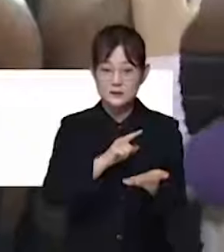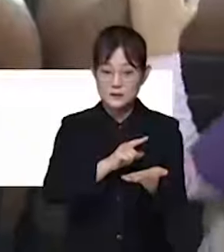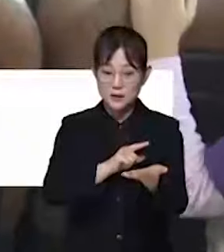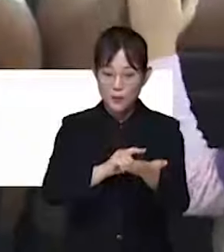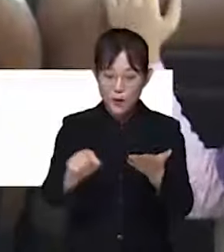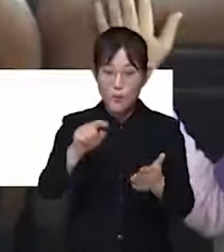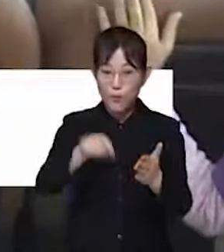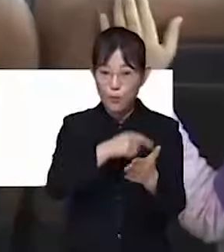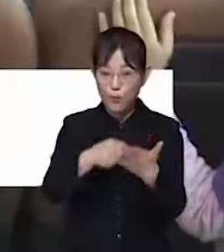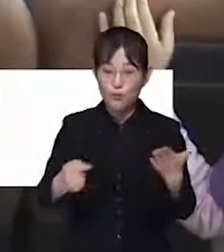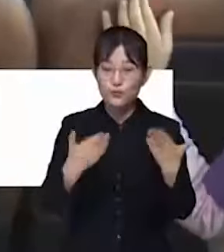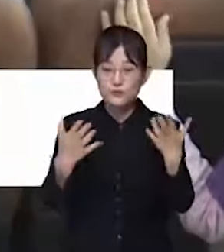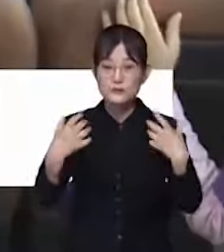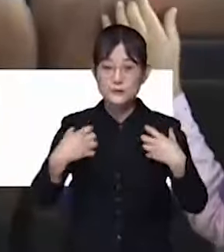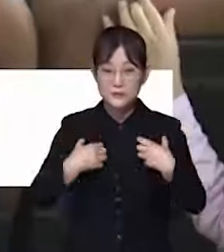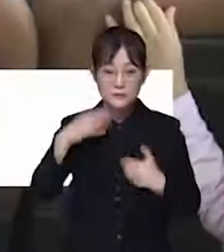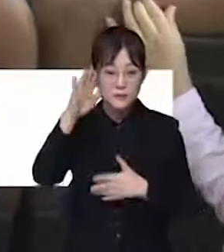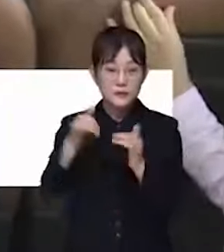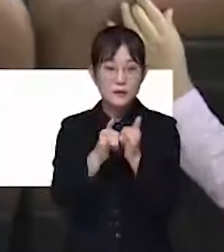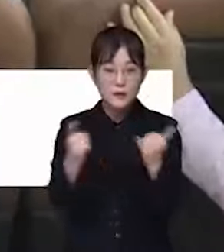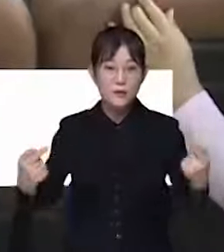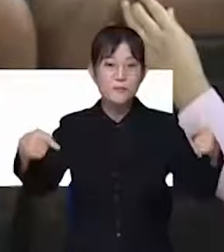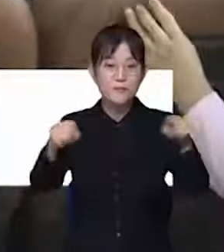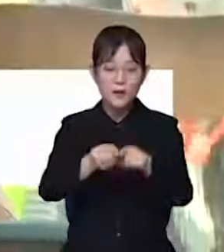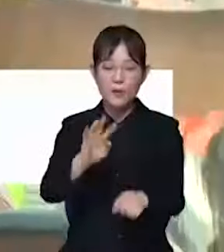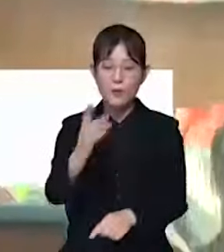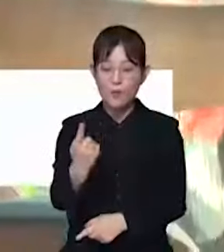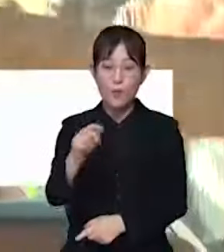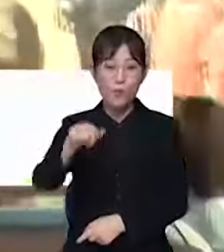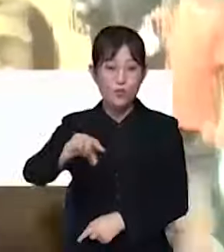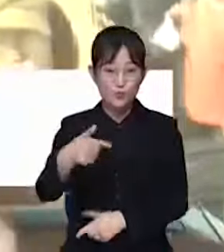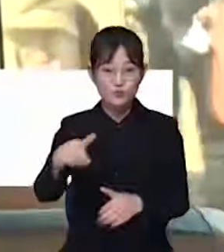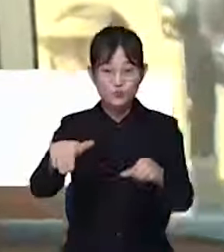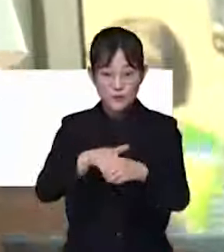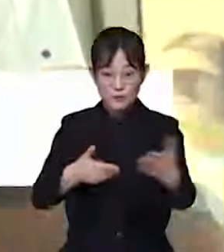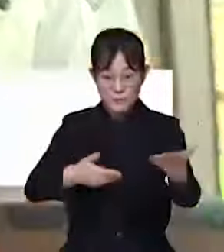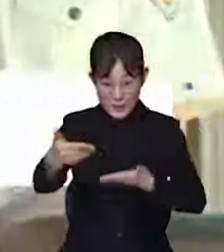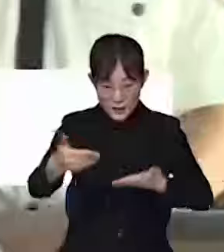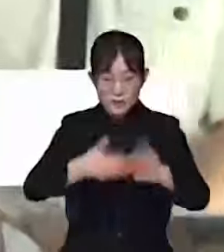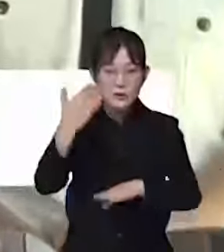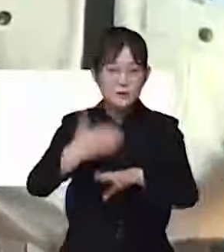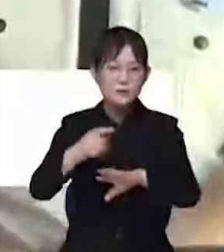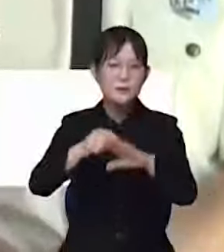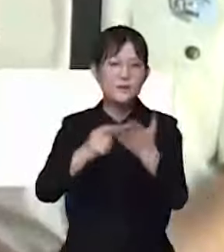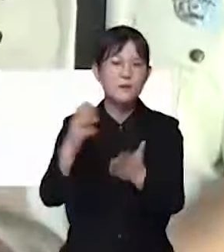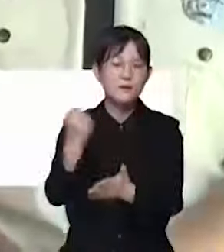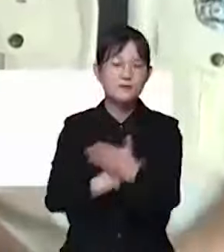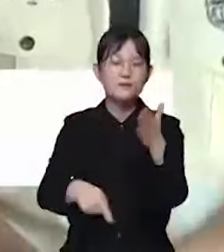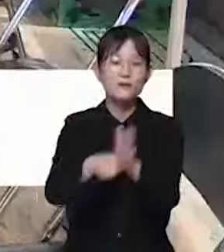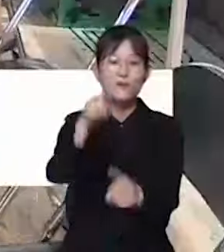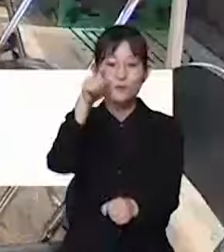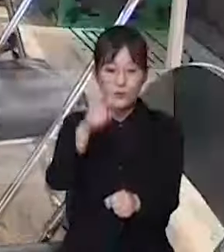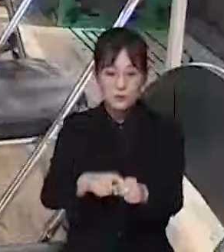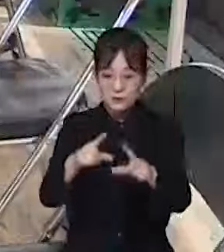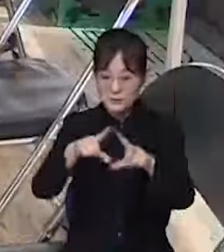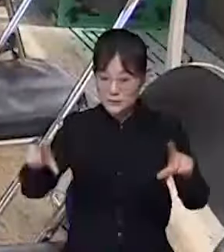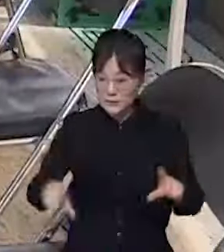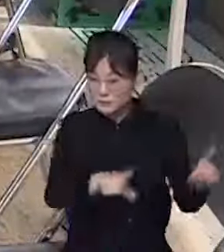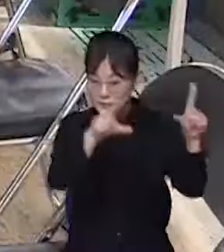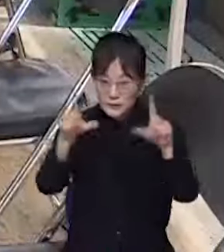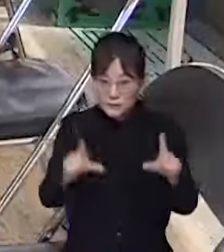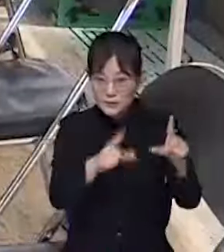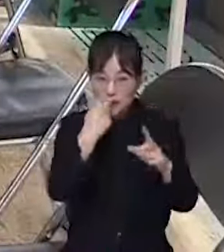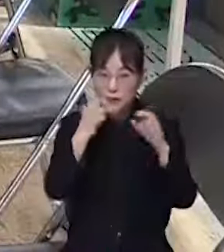광주지방보훈청장은 미래 세대와 함께 보훈 문화를 공유하고 감사의 마음을 가질 수 있도록 준비했다면서 일상 속 살아있는